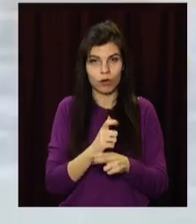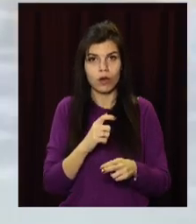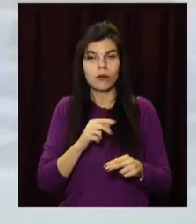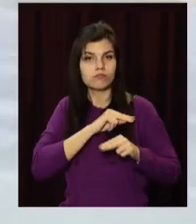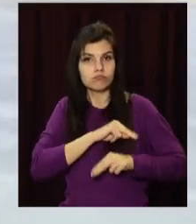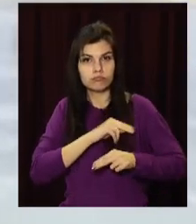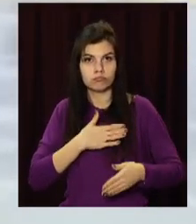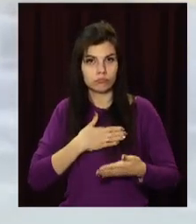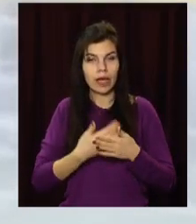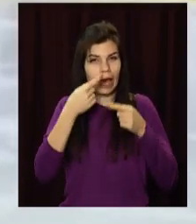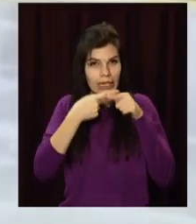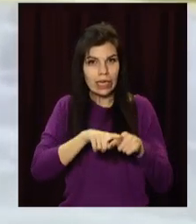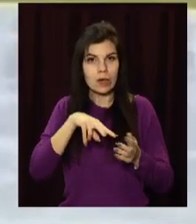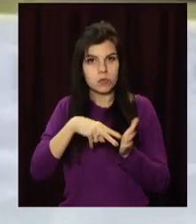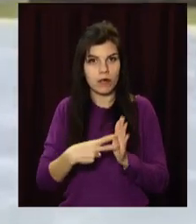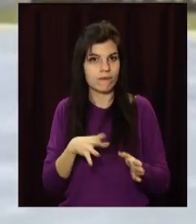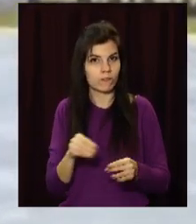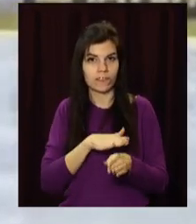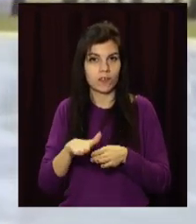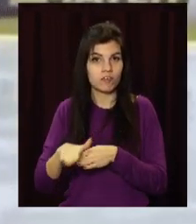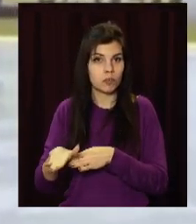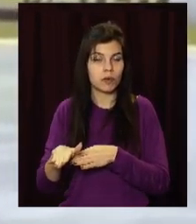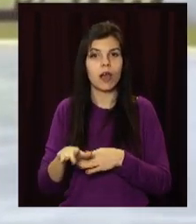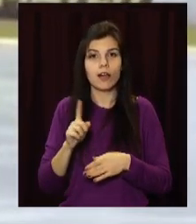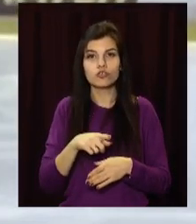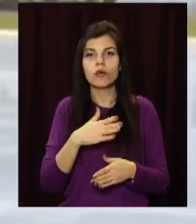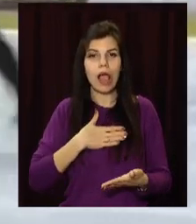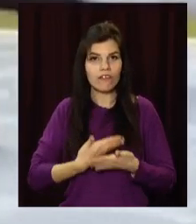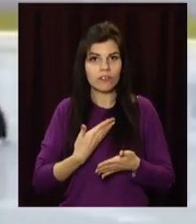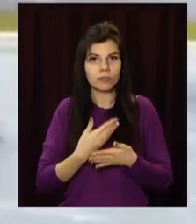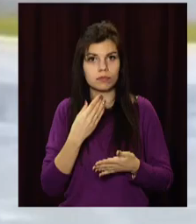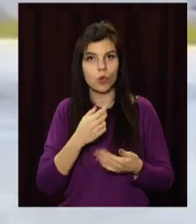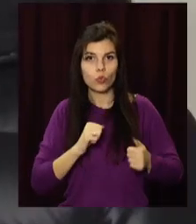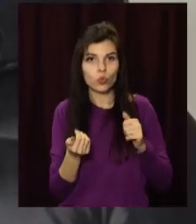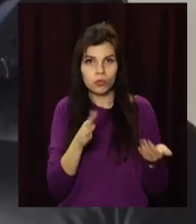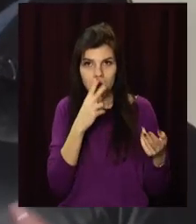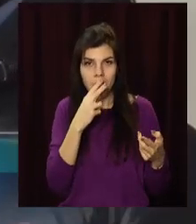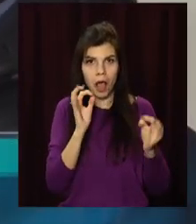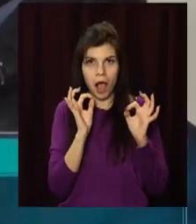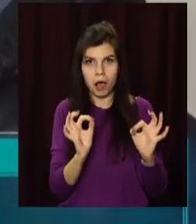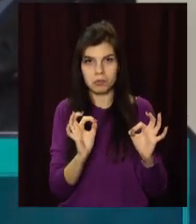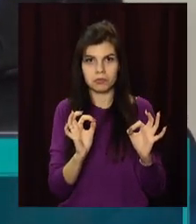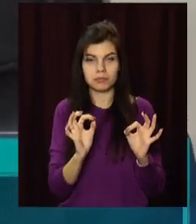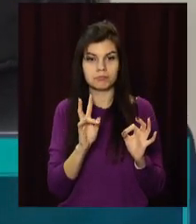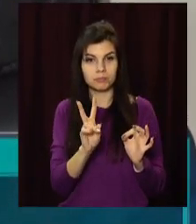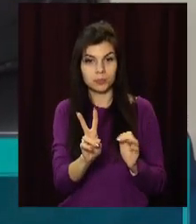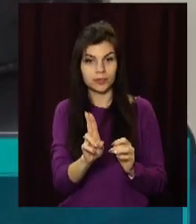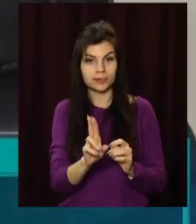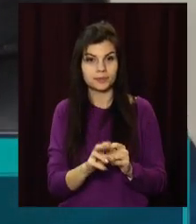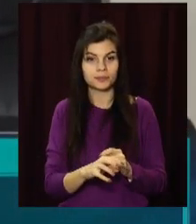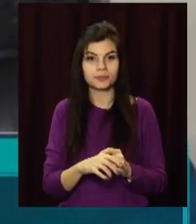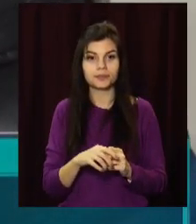Через півроку спільних виступів пара дніпровських фігуристів восени минулого року перемогла на Кубку України. Їхня тренерка Лілія